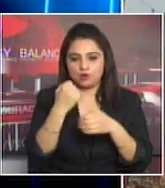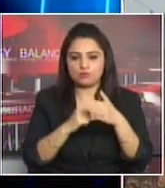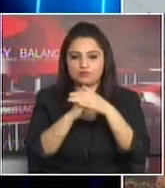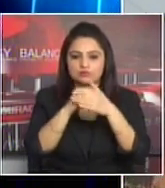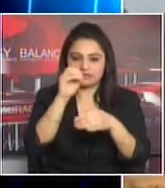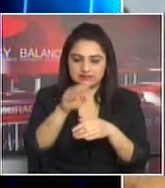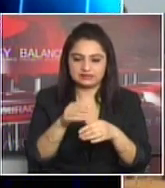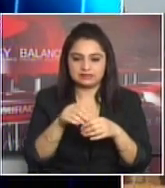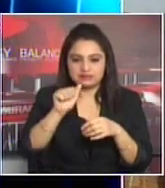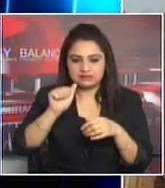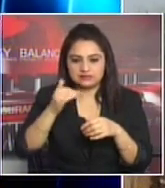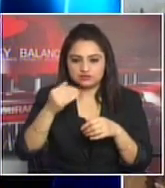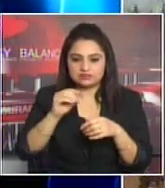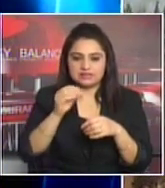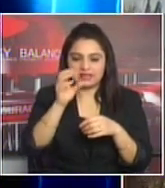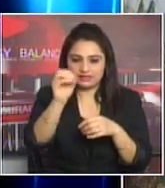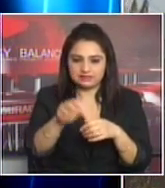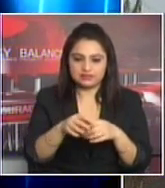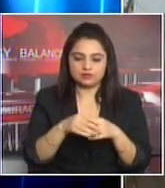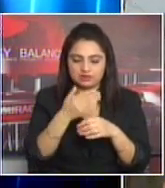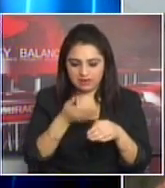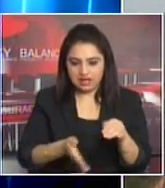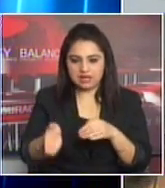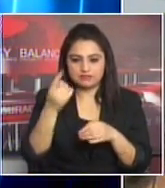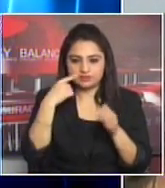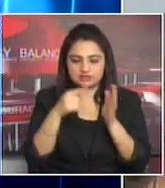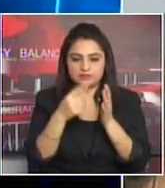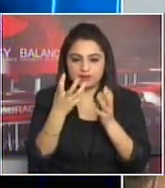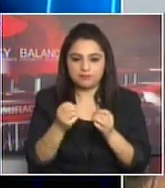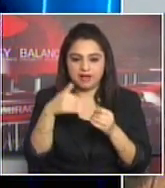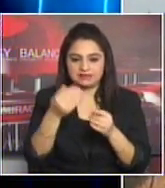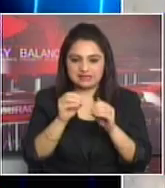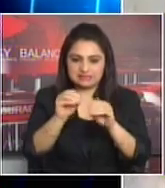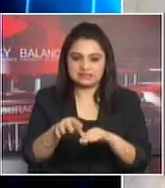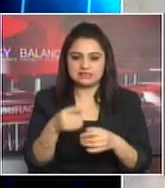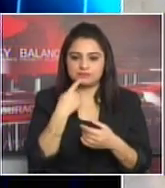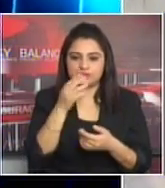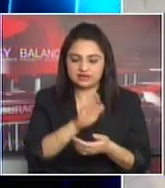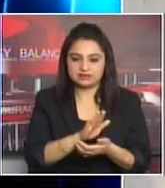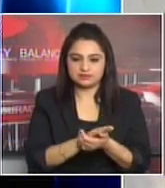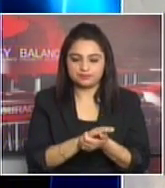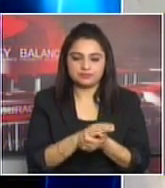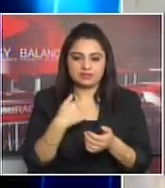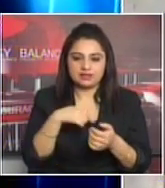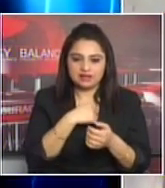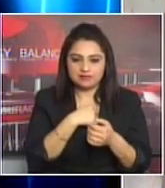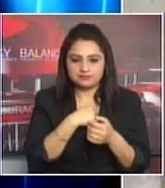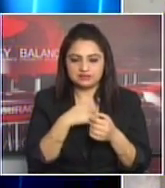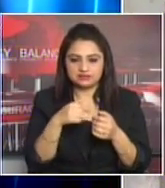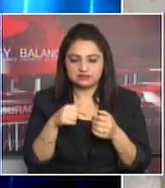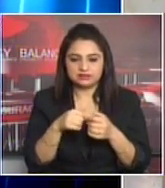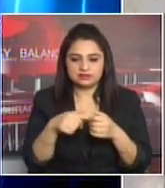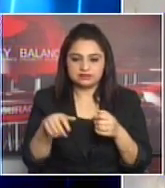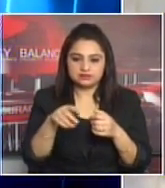राखी जस्तापाता वितरण गरेको र आगामी दिनमा बाँकीलाई वितरण गरिने बताए। हामी 19 वडामा यो